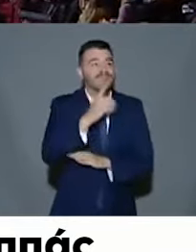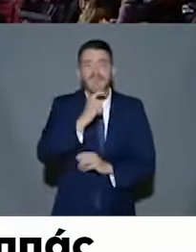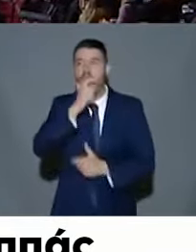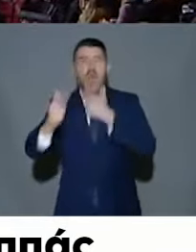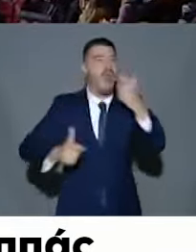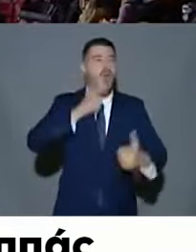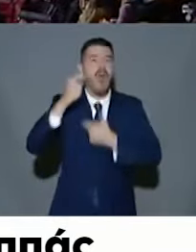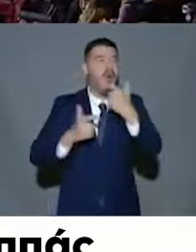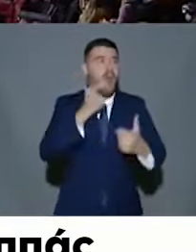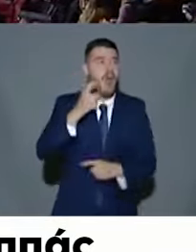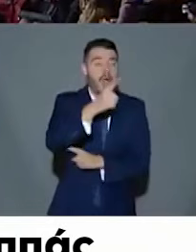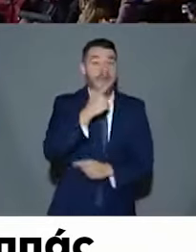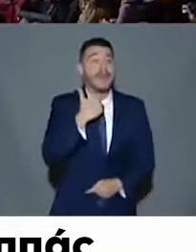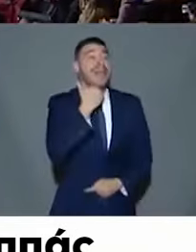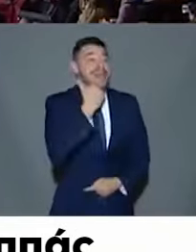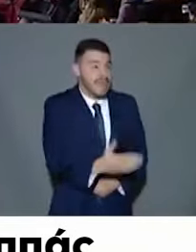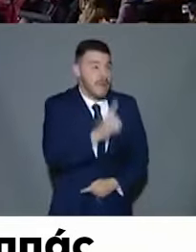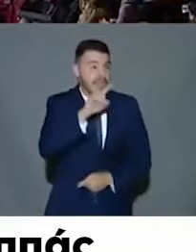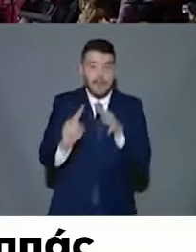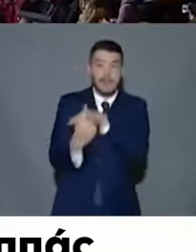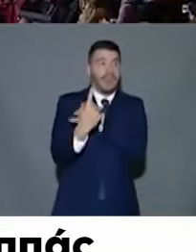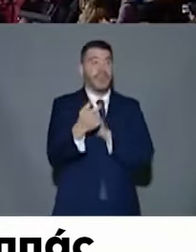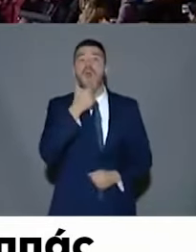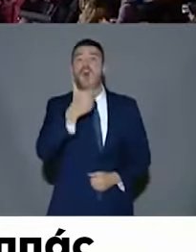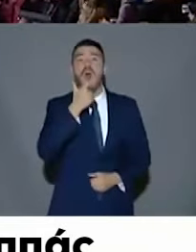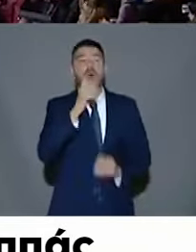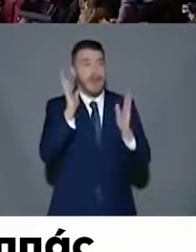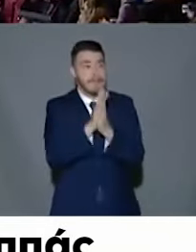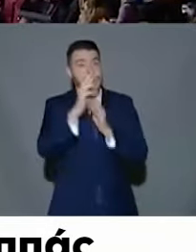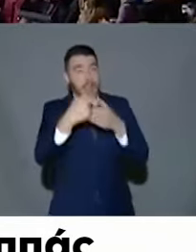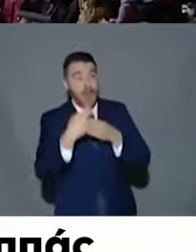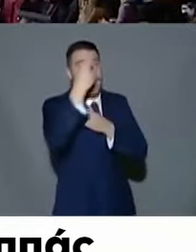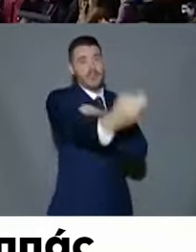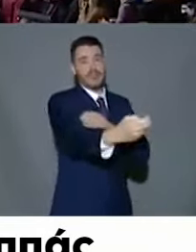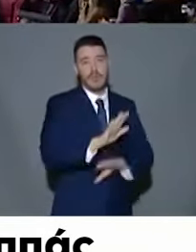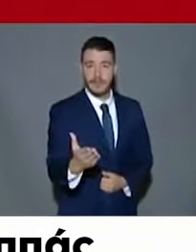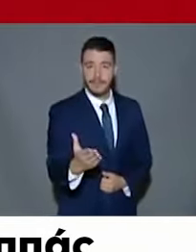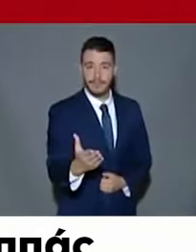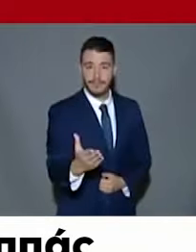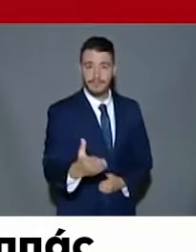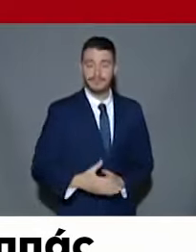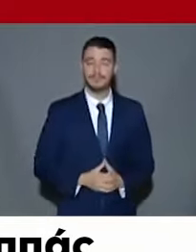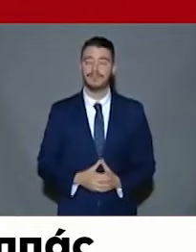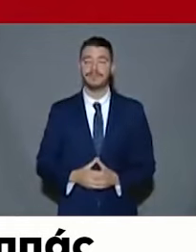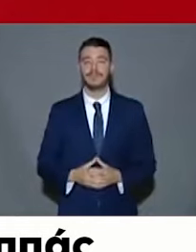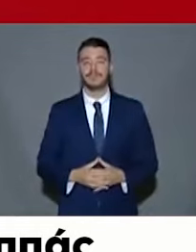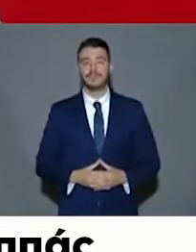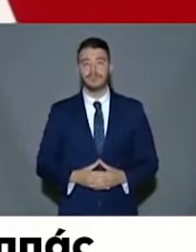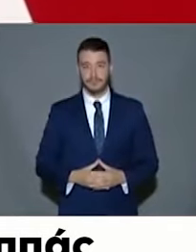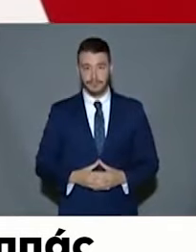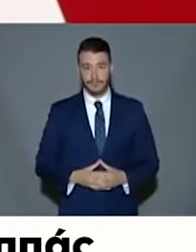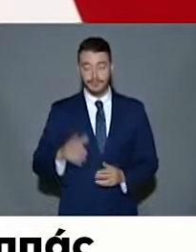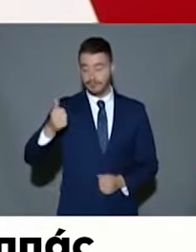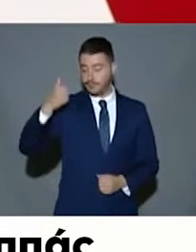ήταν ήττα του Αλέξη Τσίπρα και ότι έχασε πολλοί και το κόμμα. Ήτανε. Δεν θα το έλεγα ήττα. Αφού